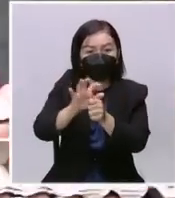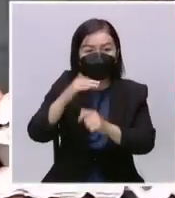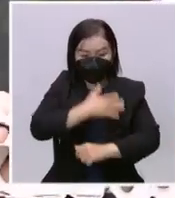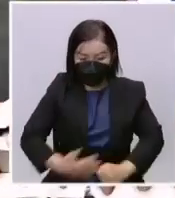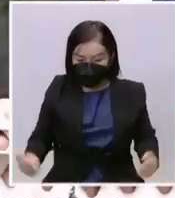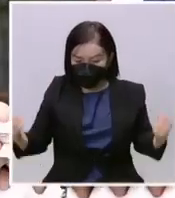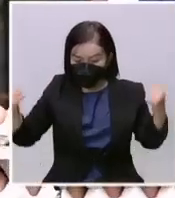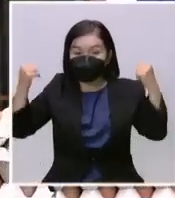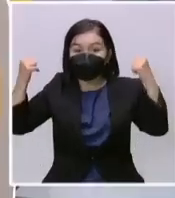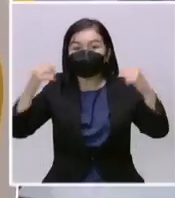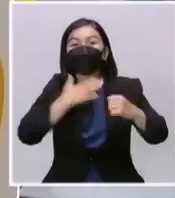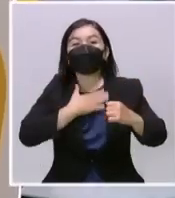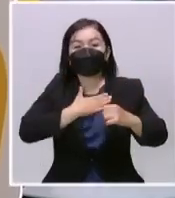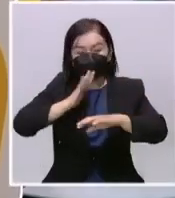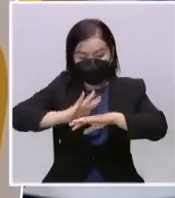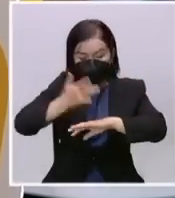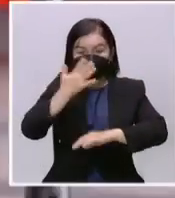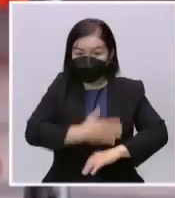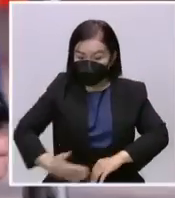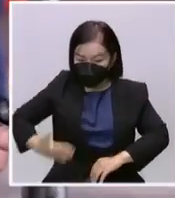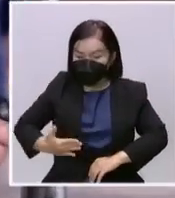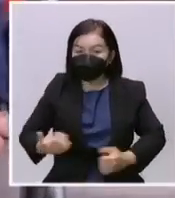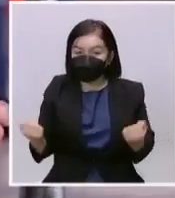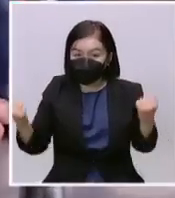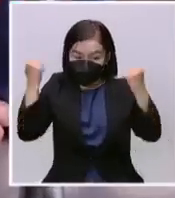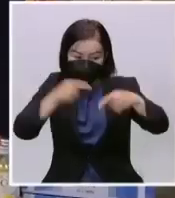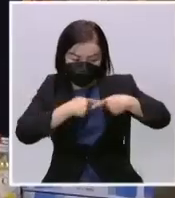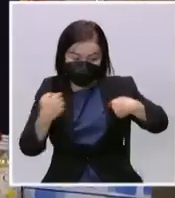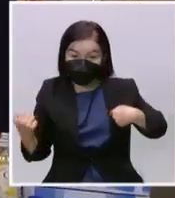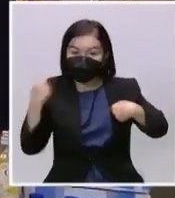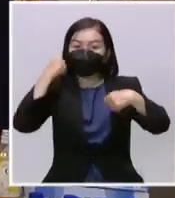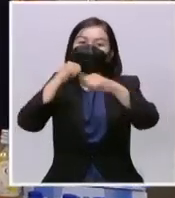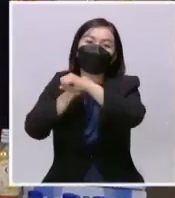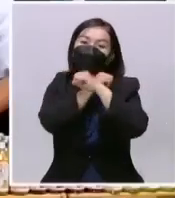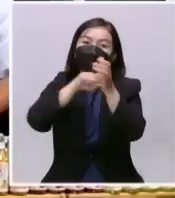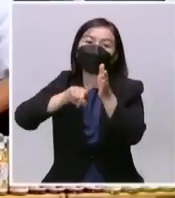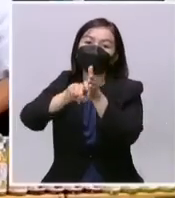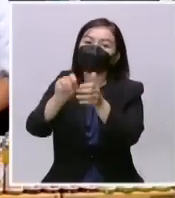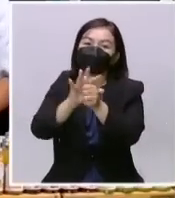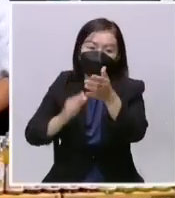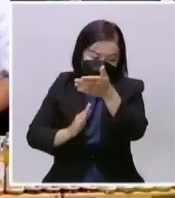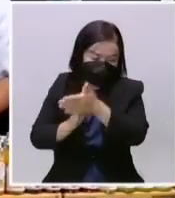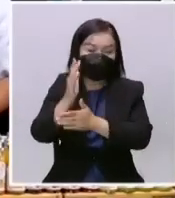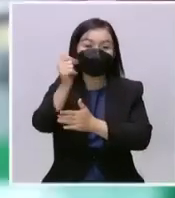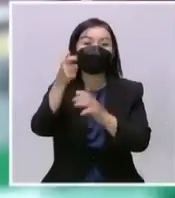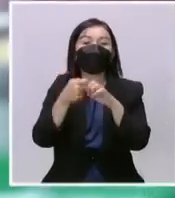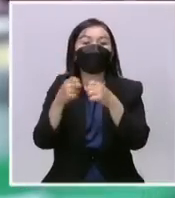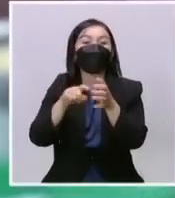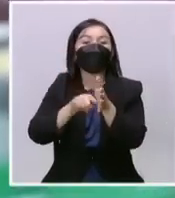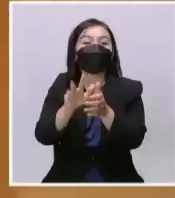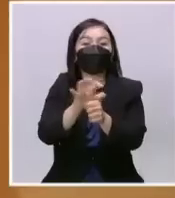ของตัวเราเองซึ่งหากมีร่างกายและกำลังใจที่แข็งแกร่งแล้วก็จะสามารถผ่านวิกฤตไปได้ในที่สุดครับ